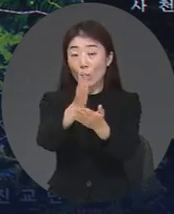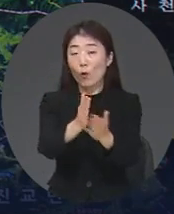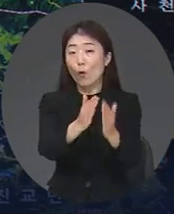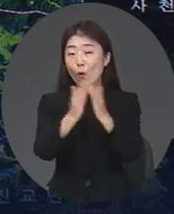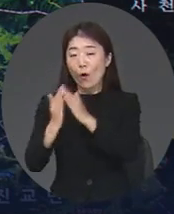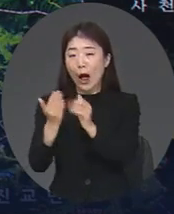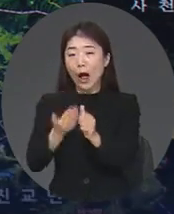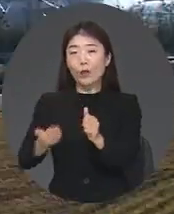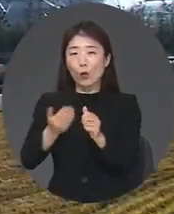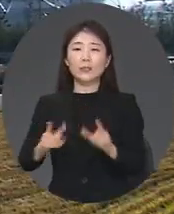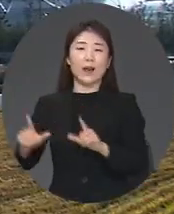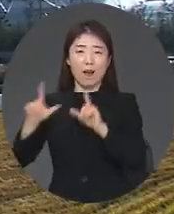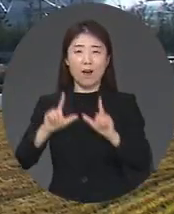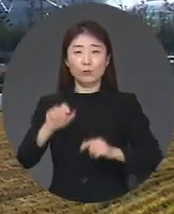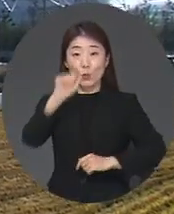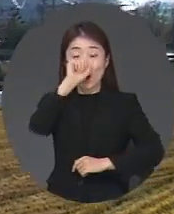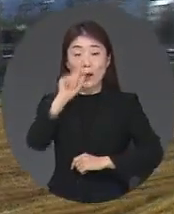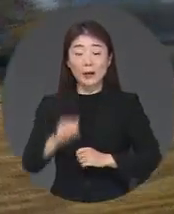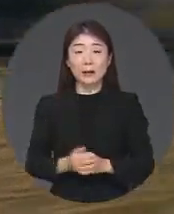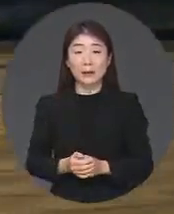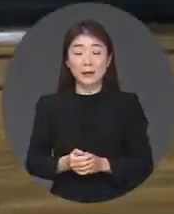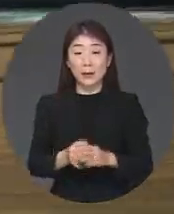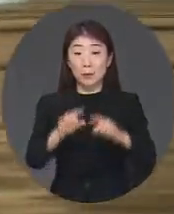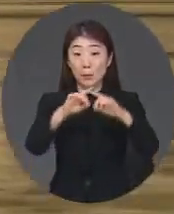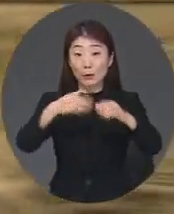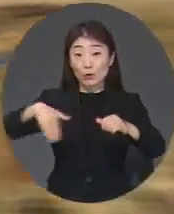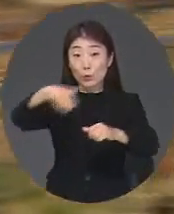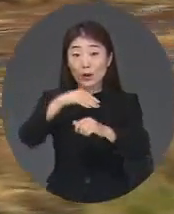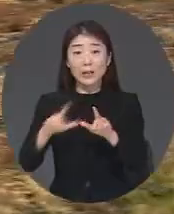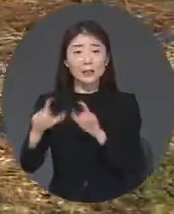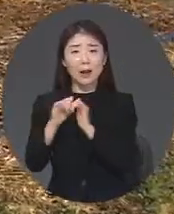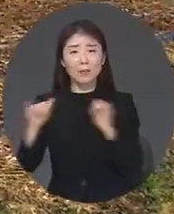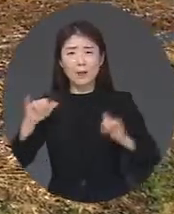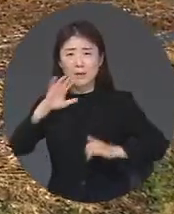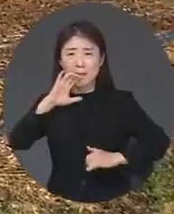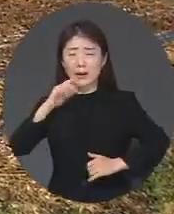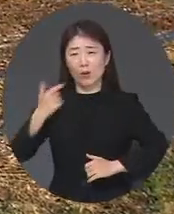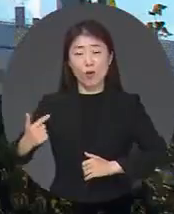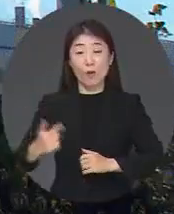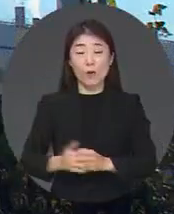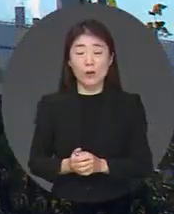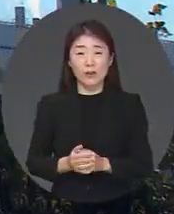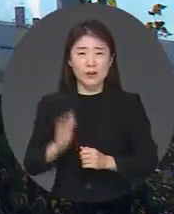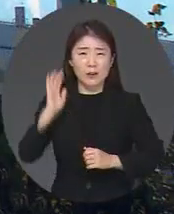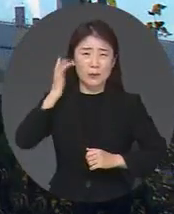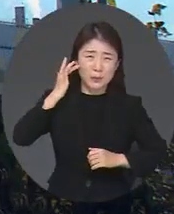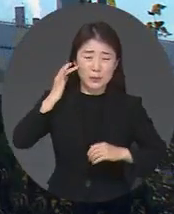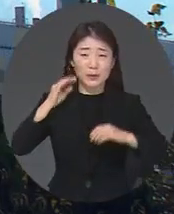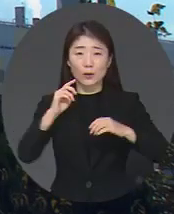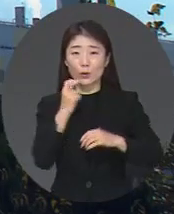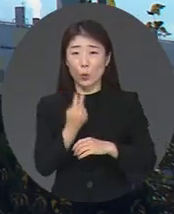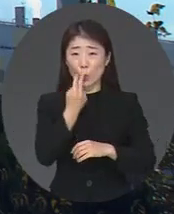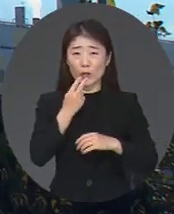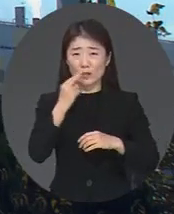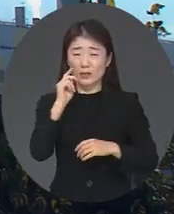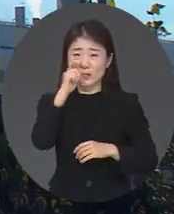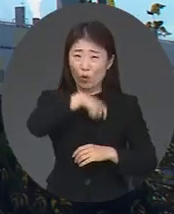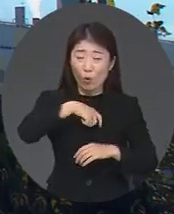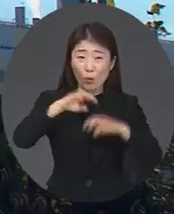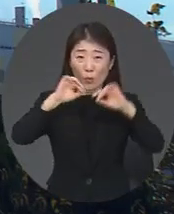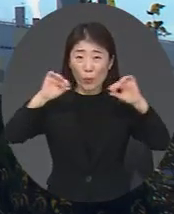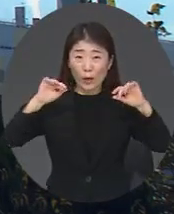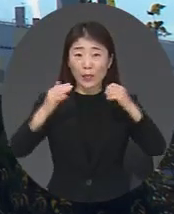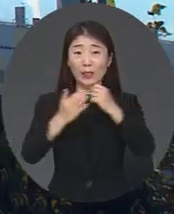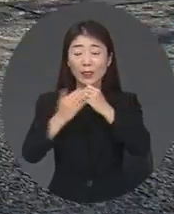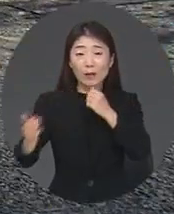일원이 되어서. 발전소 인접 지역 주민들의 반발은 거셉니다. 소음과 대기오염 피해 때문에 집단